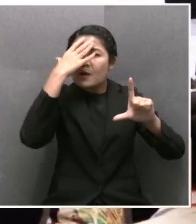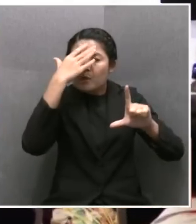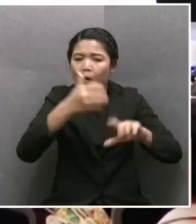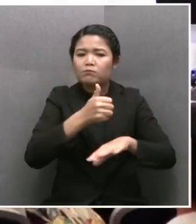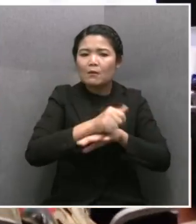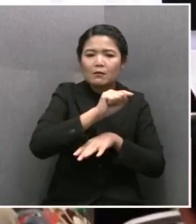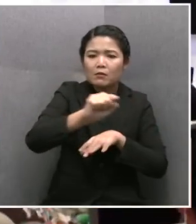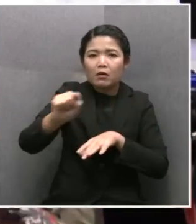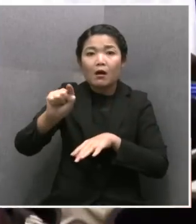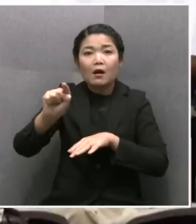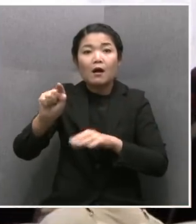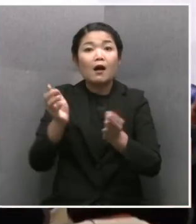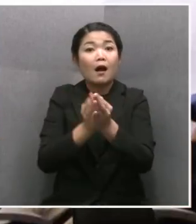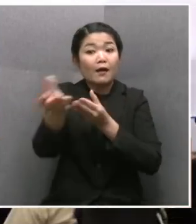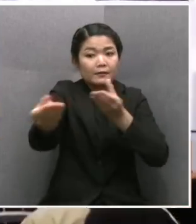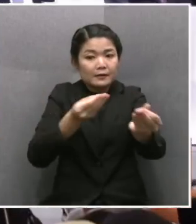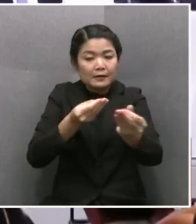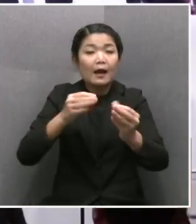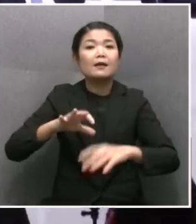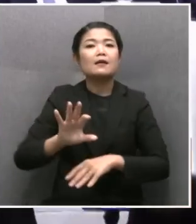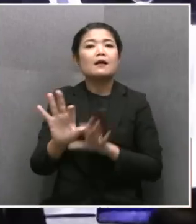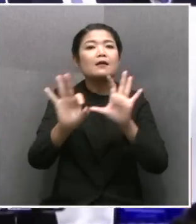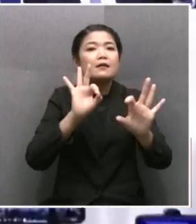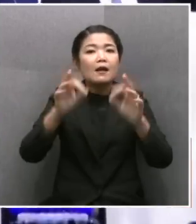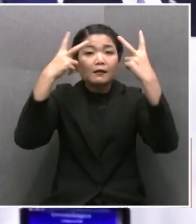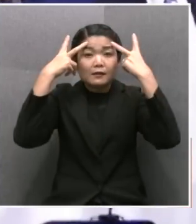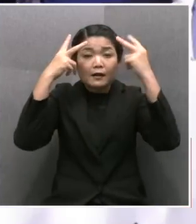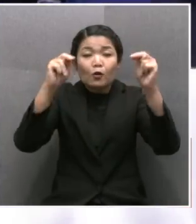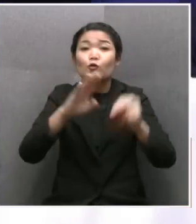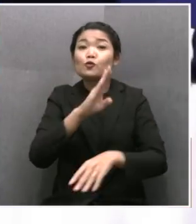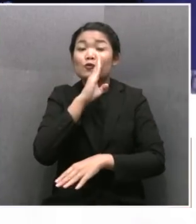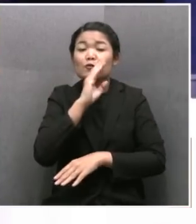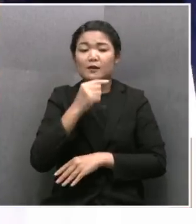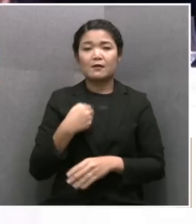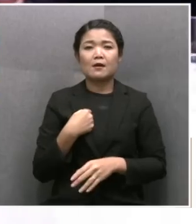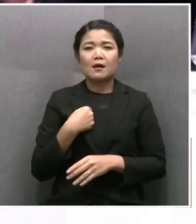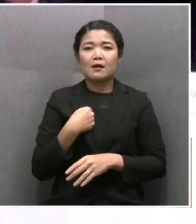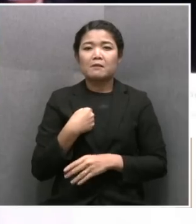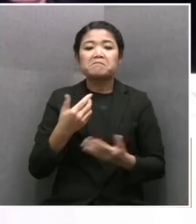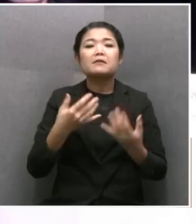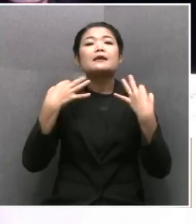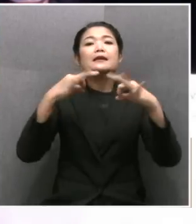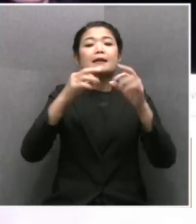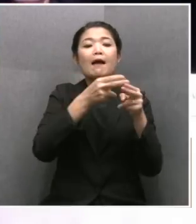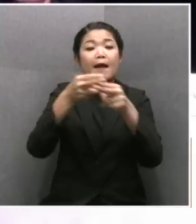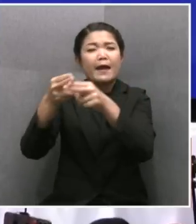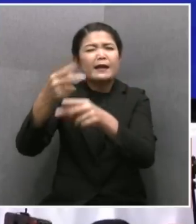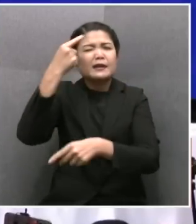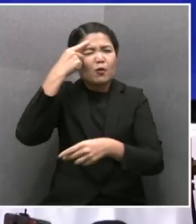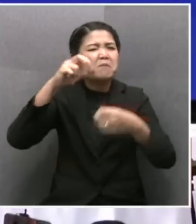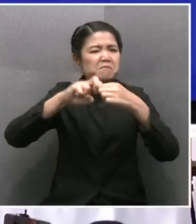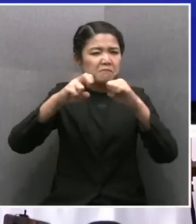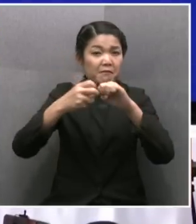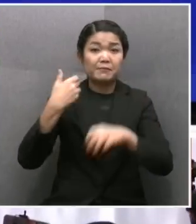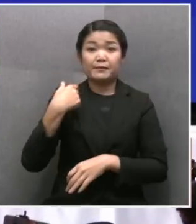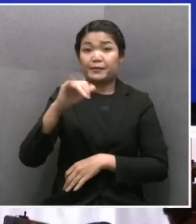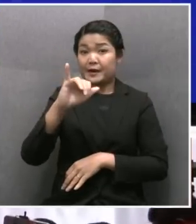โหวตเลือกนายกรัฐมนตรีเพราะหากปล่อยให้มีการฟรีโหวตในการเลือกประธานสภาก็มีความเป็นไปได้สูงนะคะ